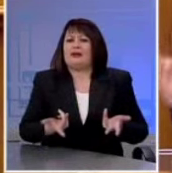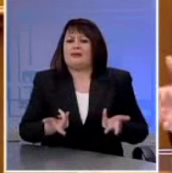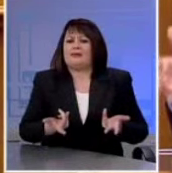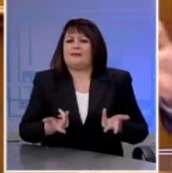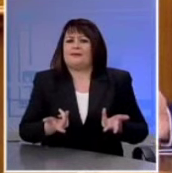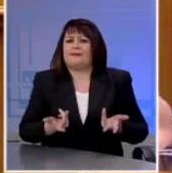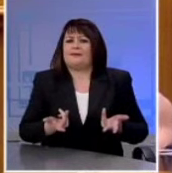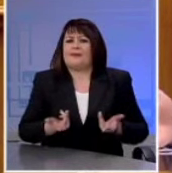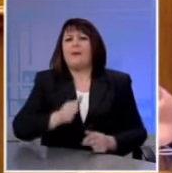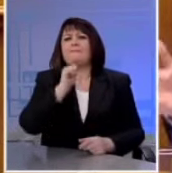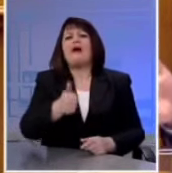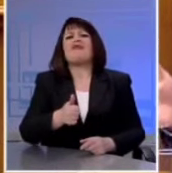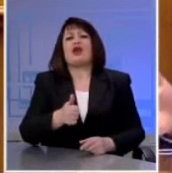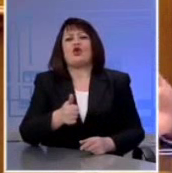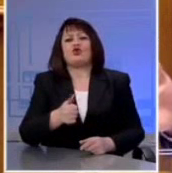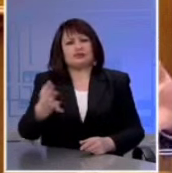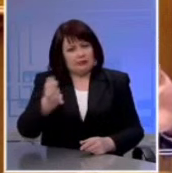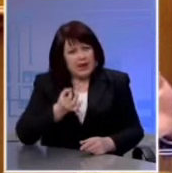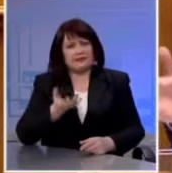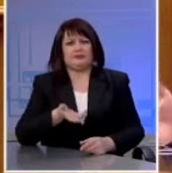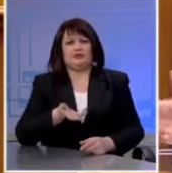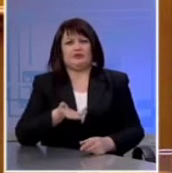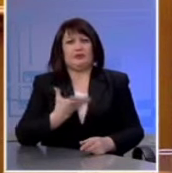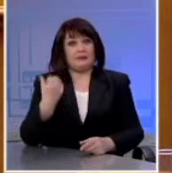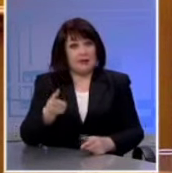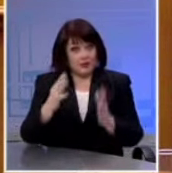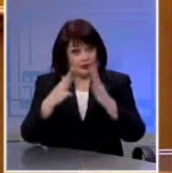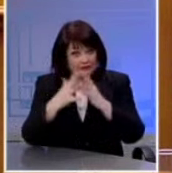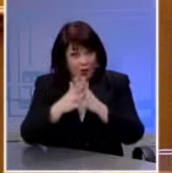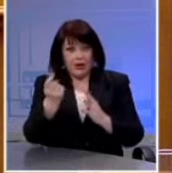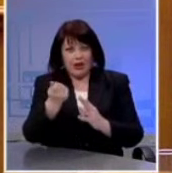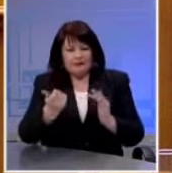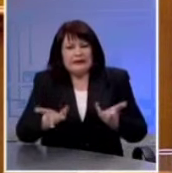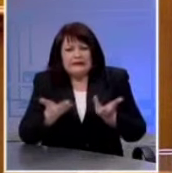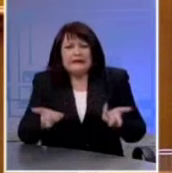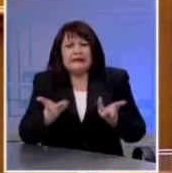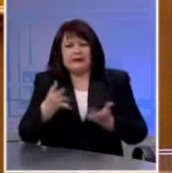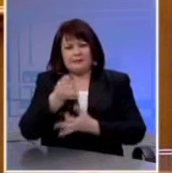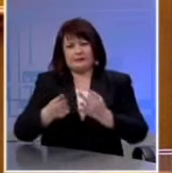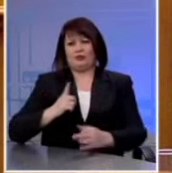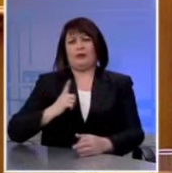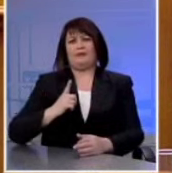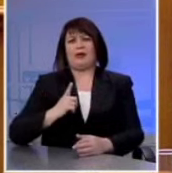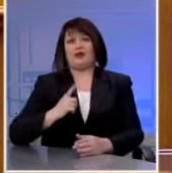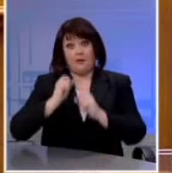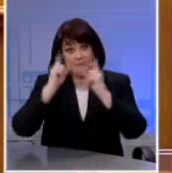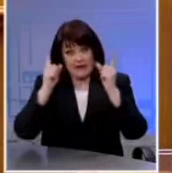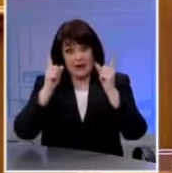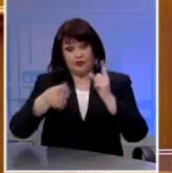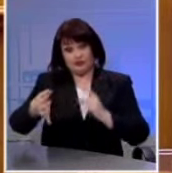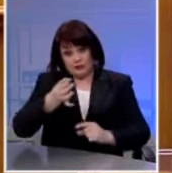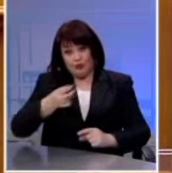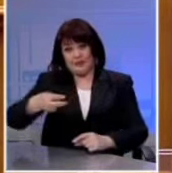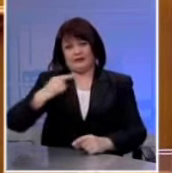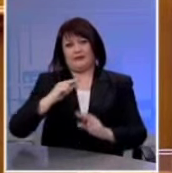τον κύριο Μαυρίκο, και να μας πείτε βεβαίως και αν υπάρχουν και άλλα τιμολόγια. Περιμένω επιτέλους μια σαφή